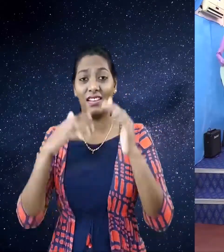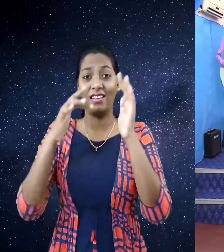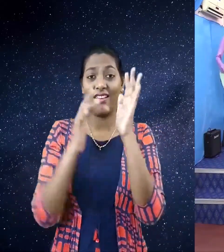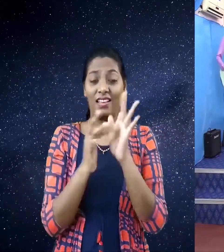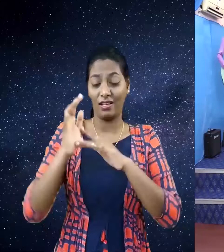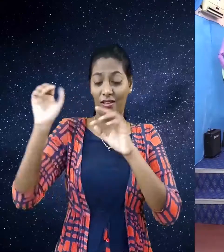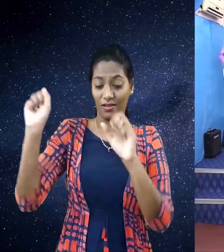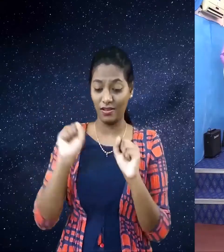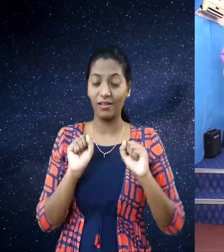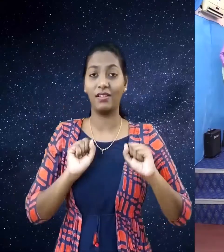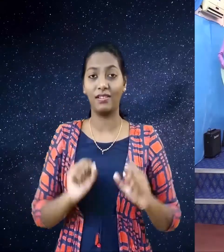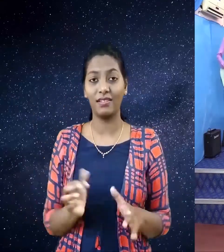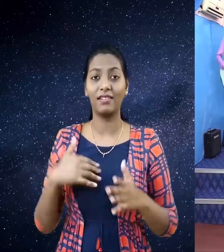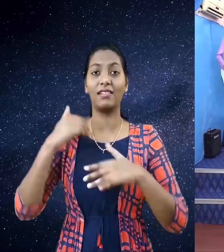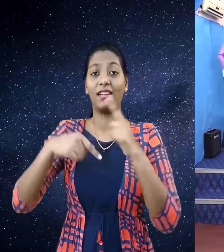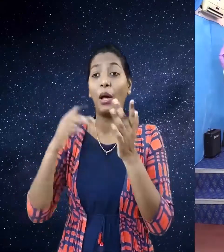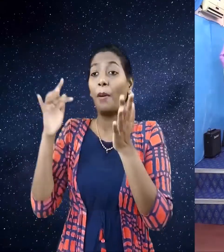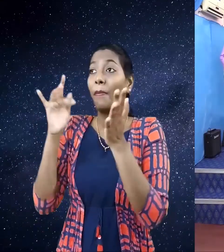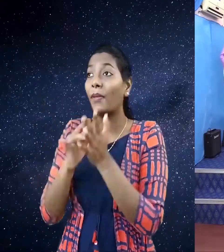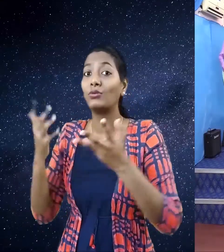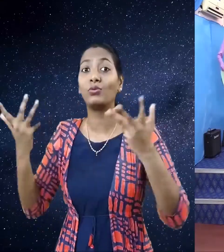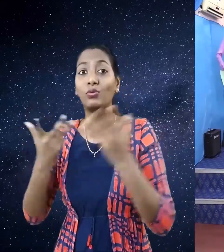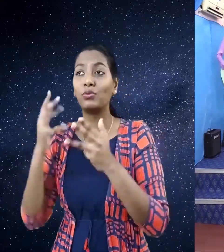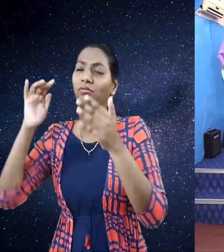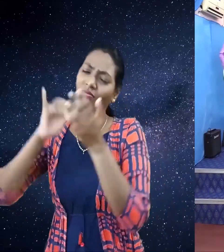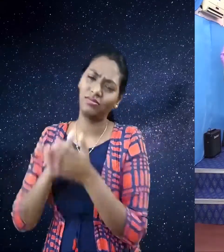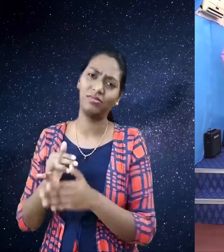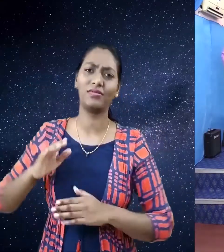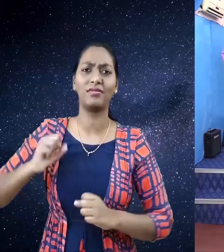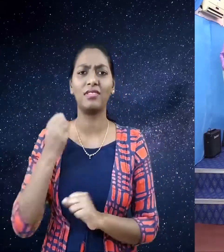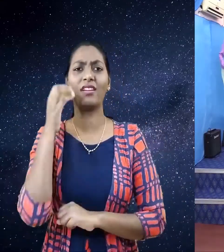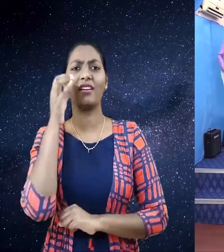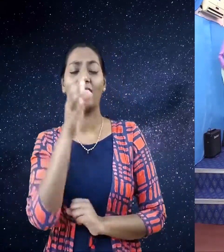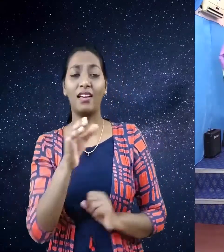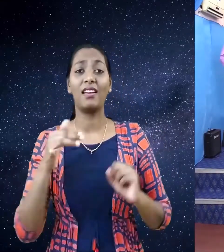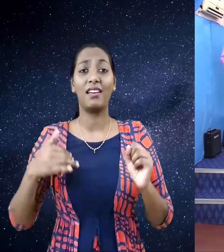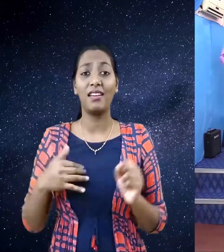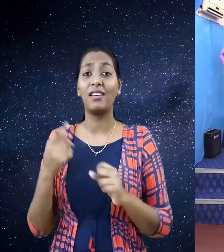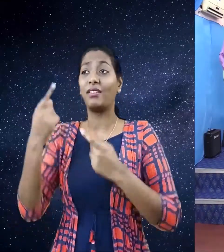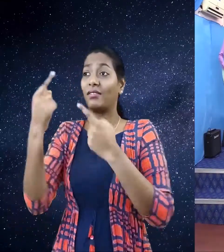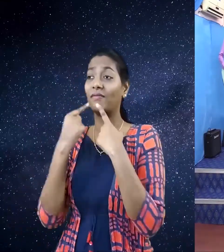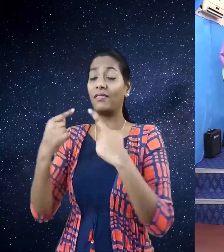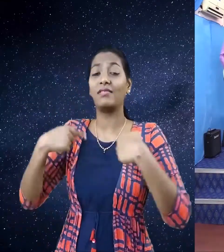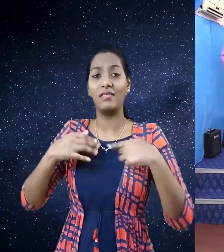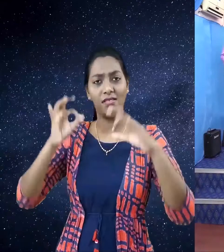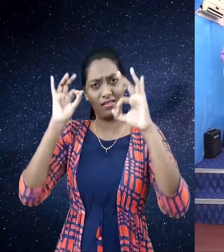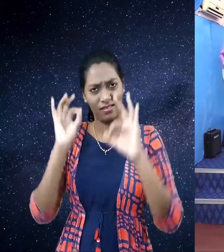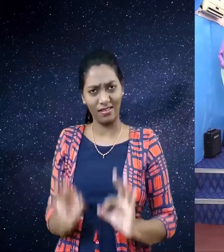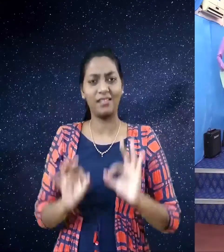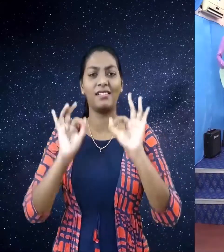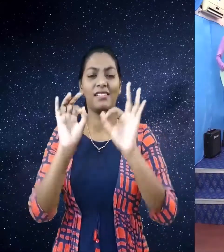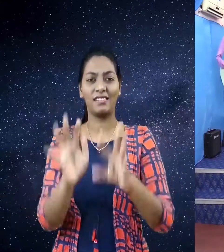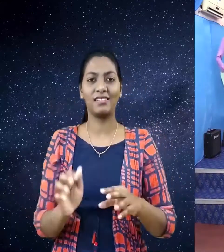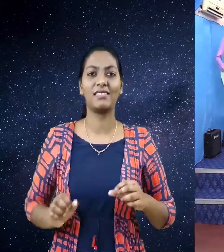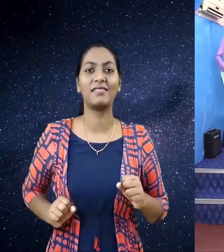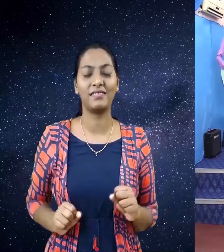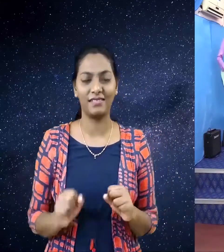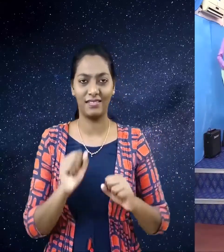वो कहता वहाँ हूँ जहाँ कहता मेरे पास जो वो कहता मैं कौन